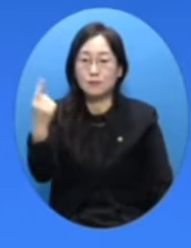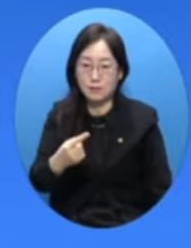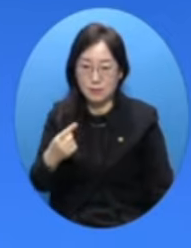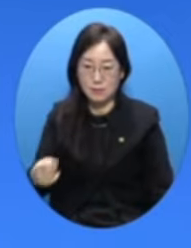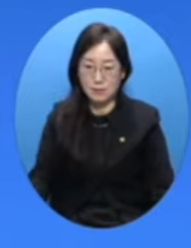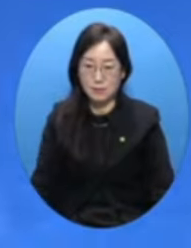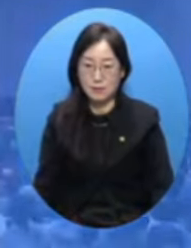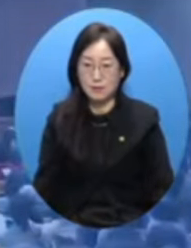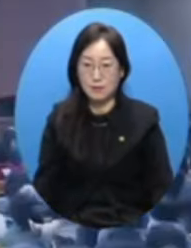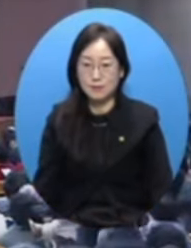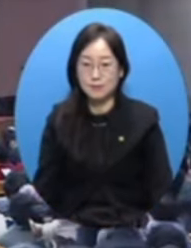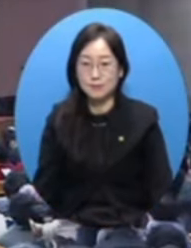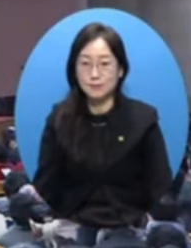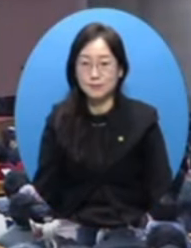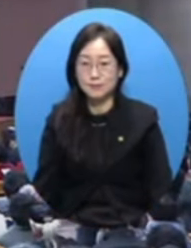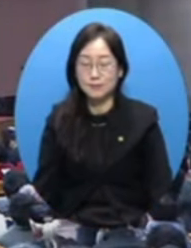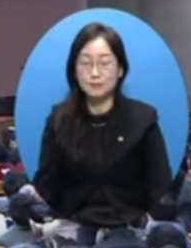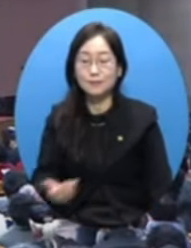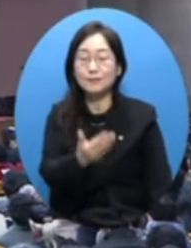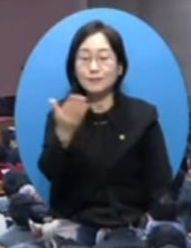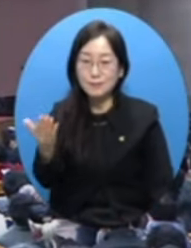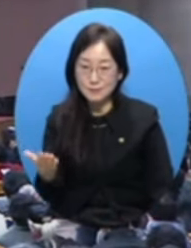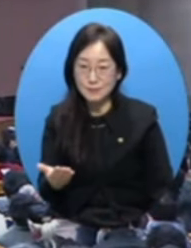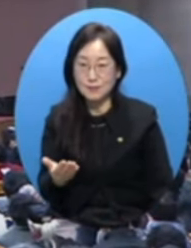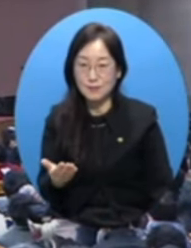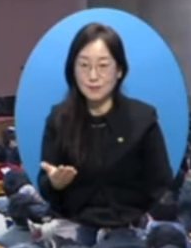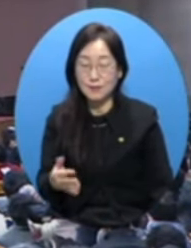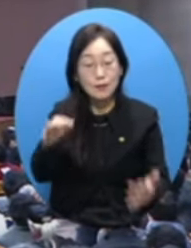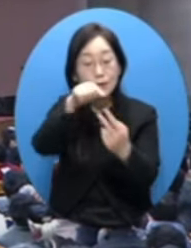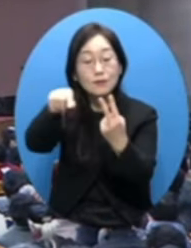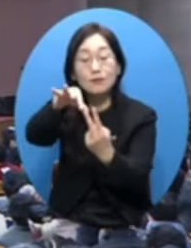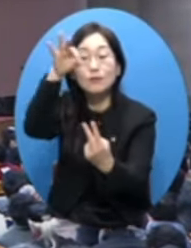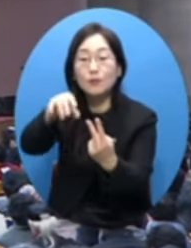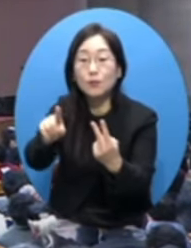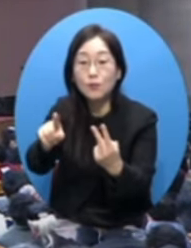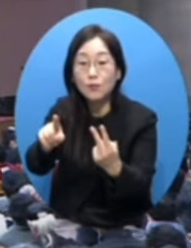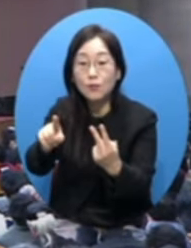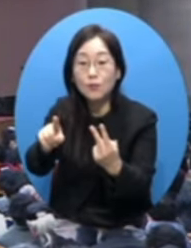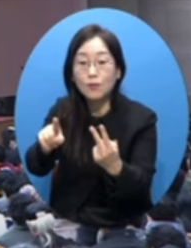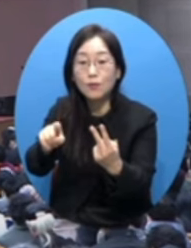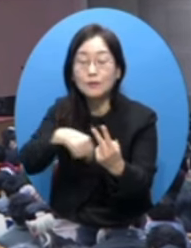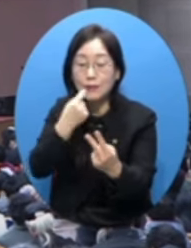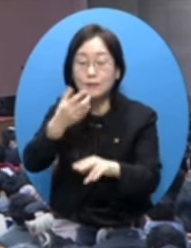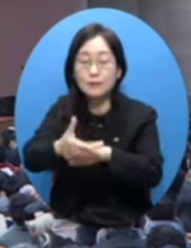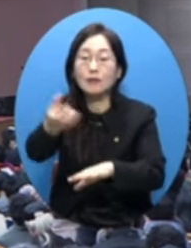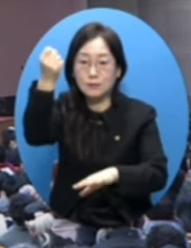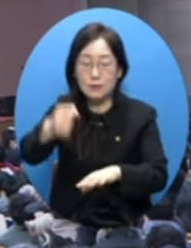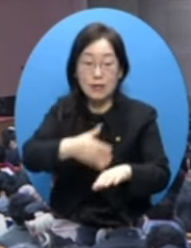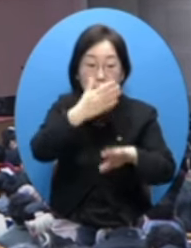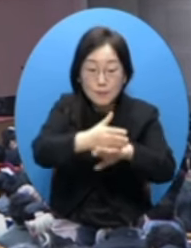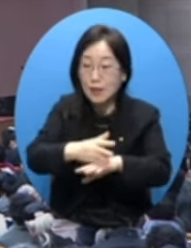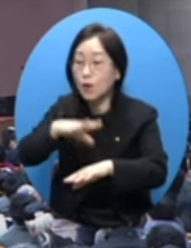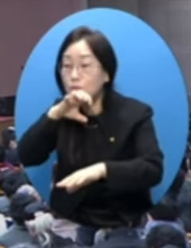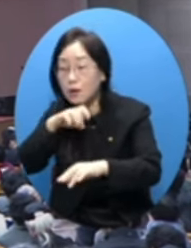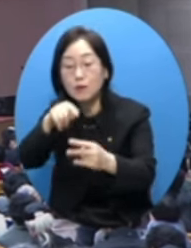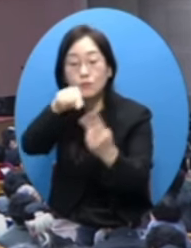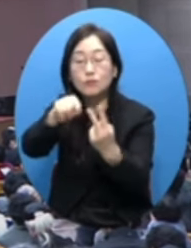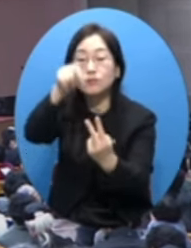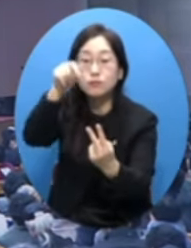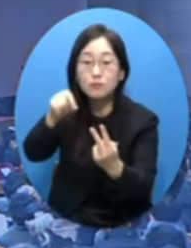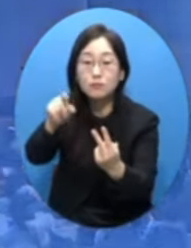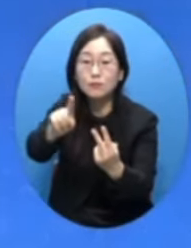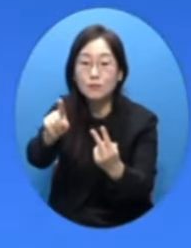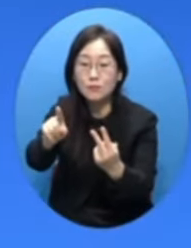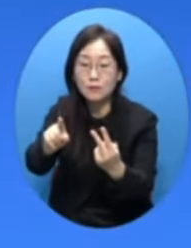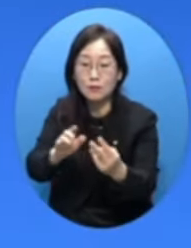것입니다. 여러분, 선택은 우리의 것입니다. 내가 감사하며 살 것이냐 원망 불평하며 살 것이냐, 이것에